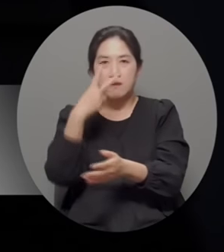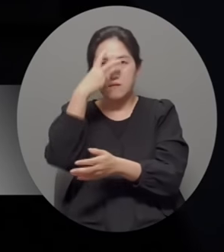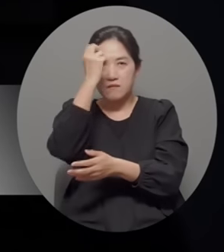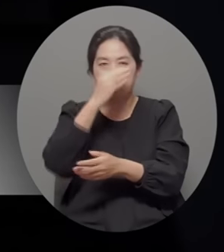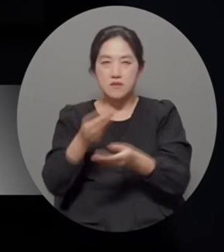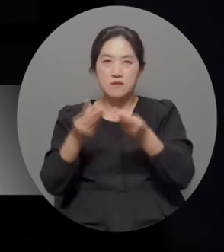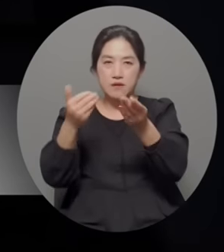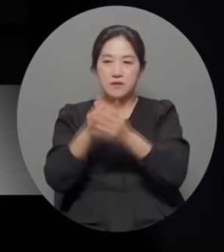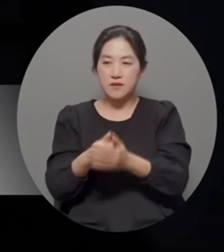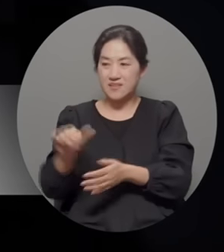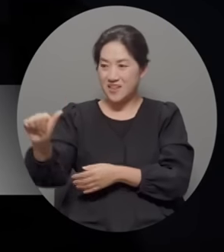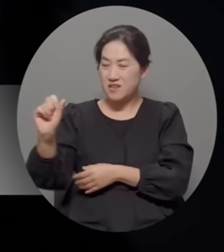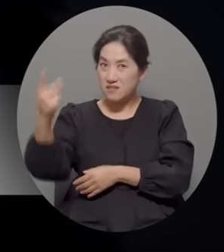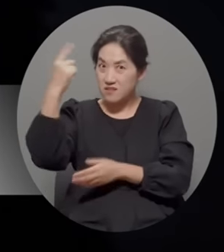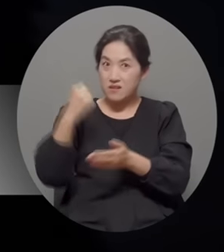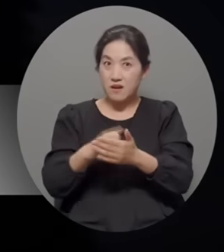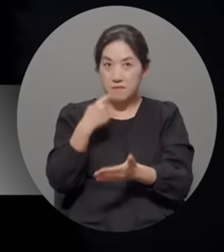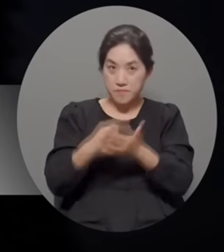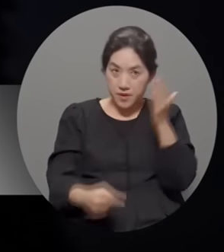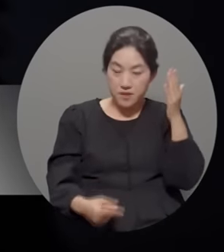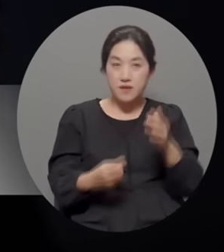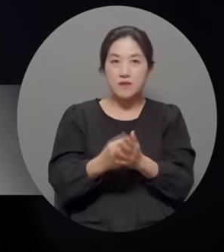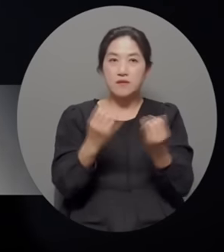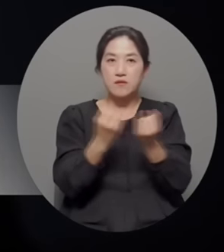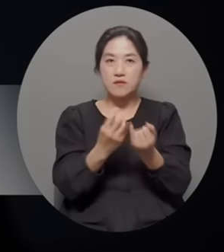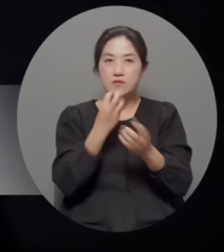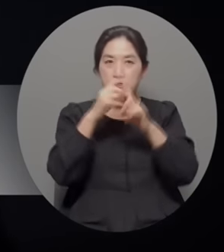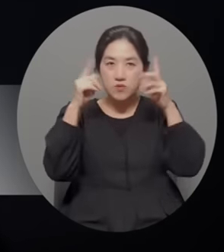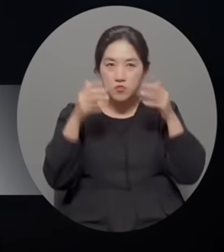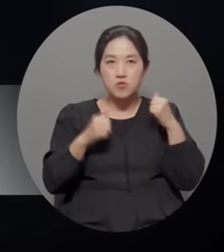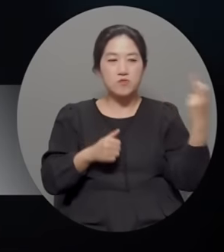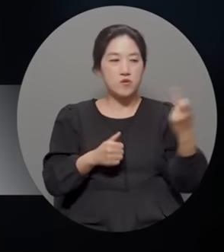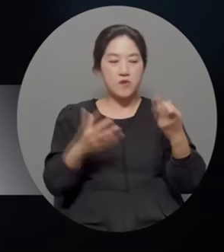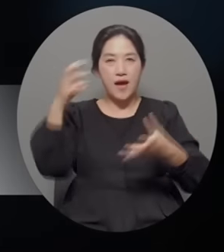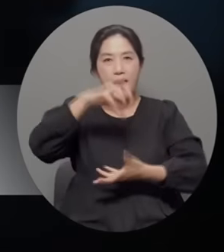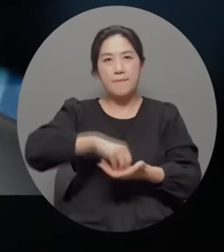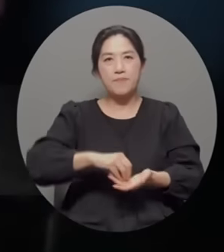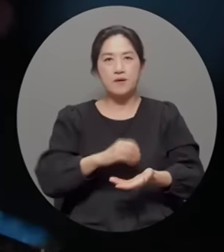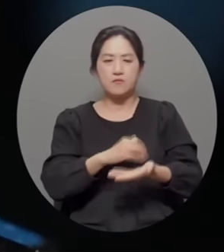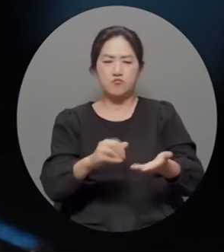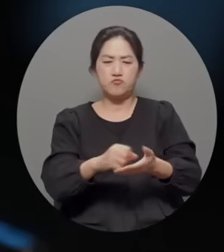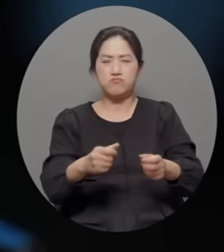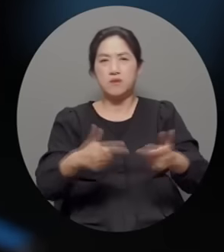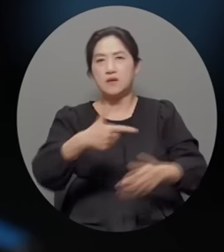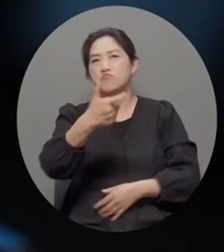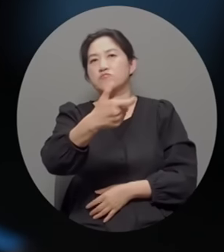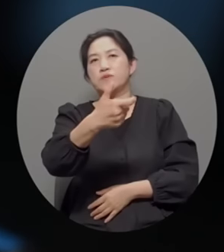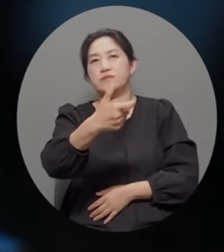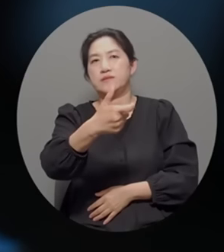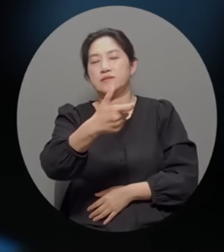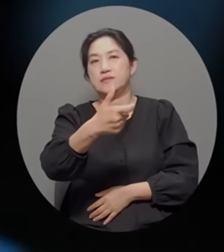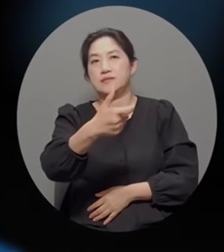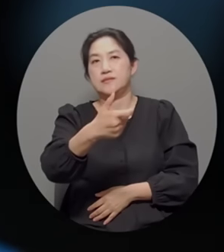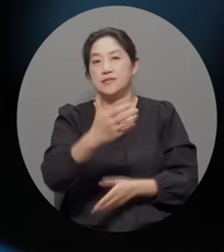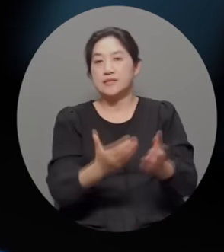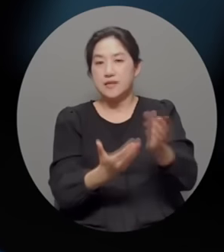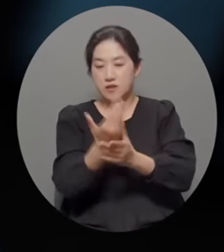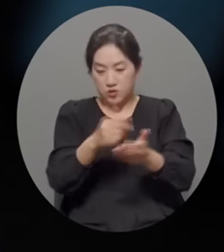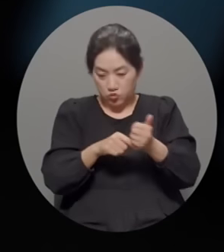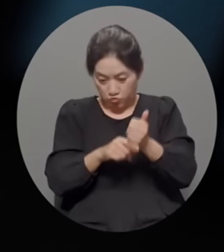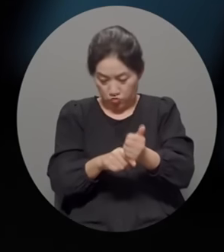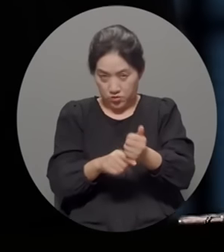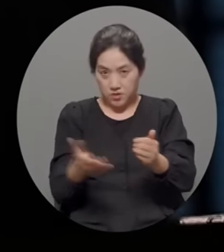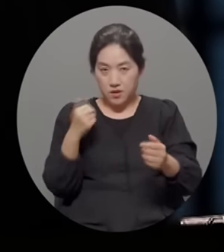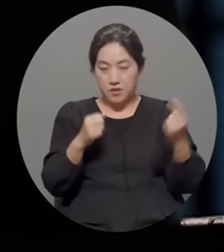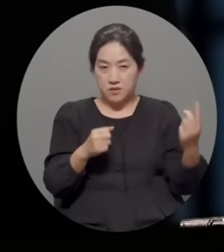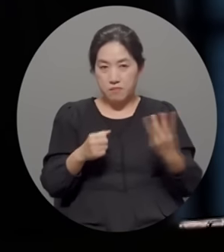피해를 본 여성은 서울대 졸업생 12명을 비롯해 60여 명으로 크게 늘었습니다. 이 사건 수사가 앞서